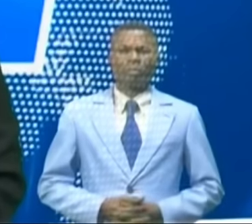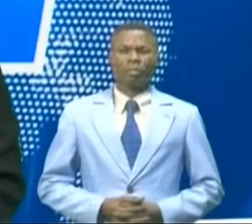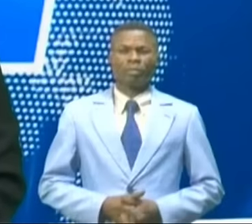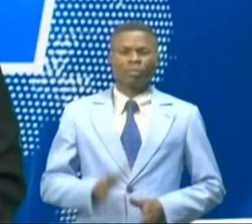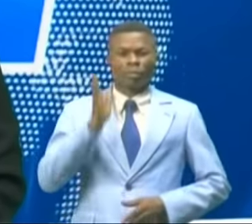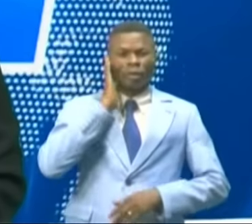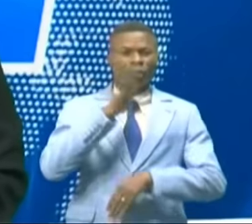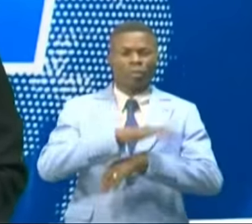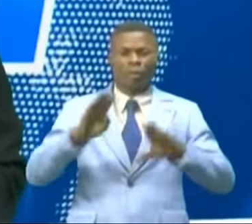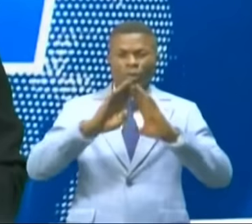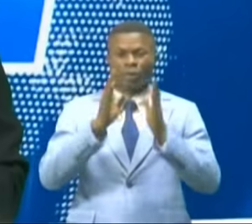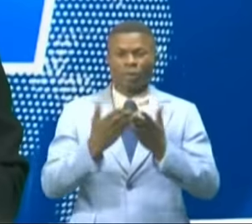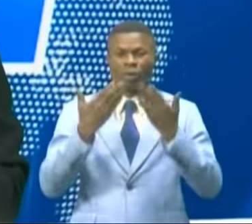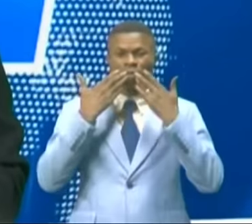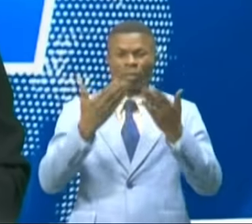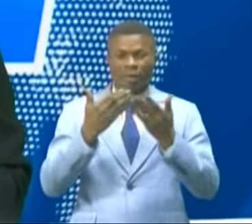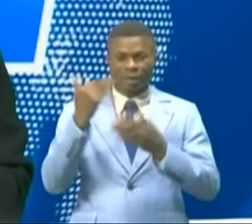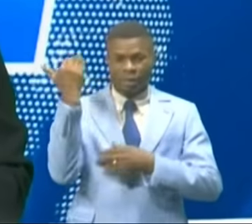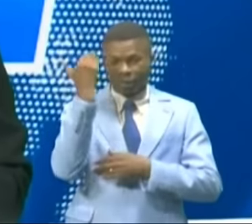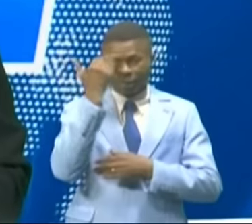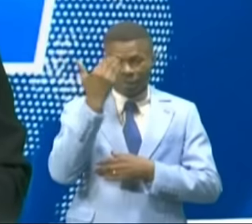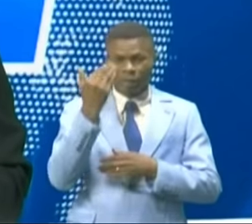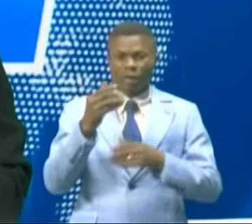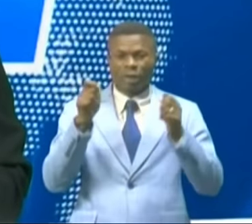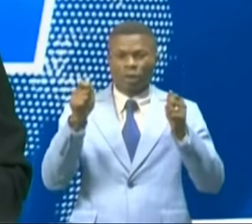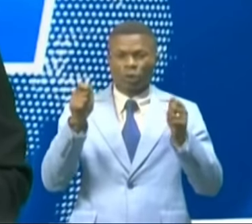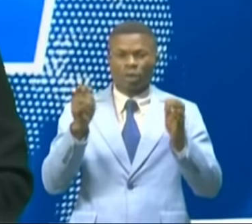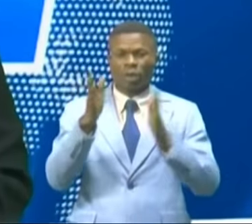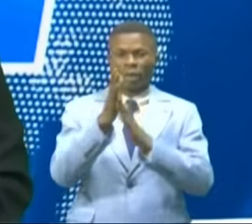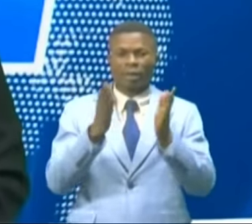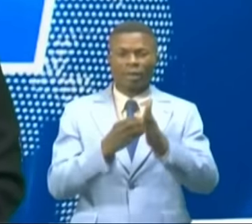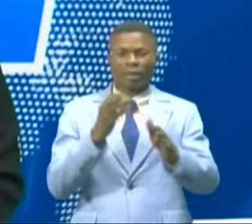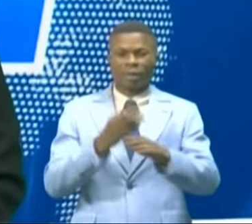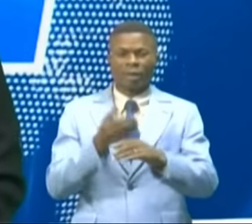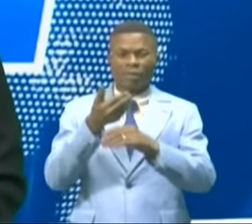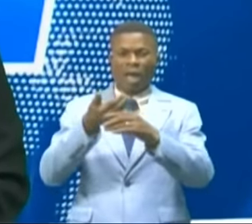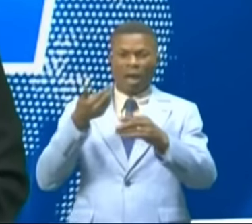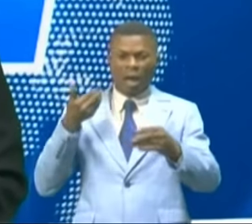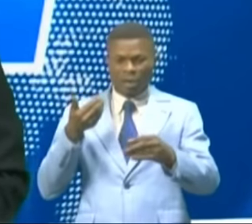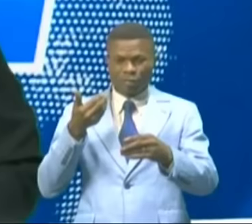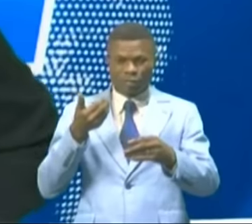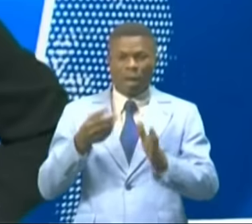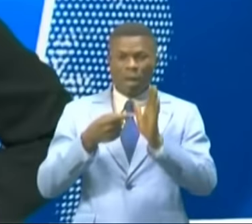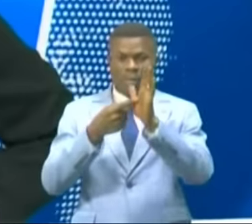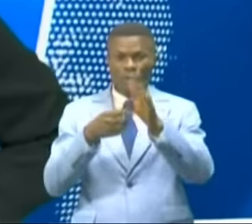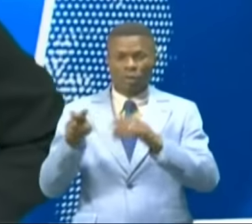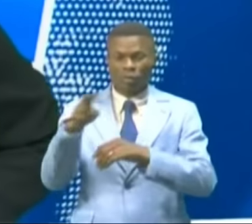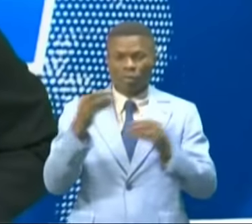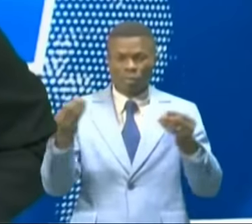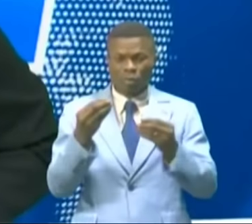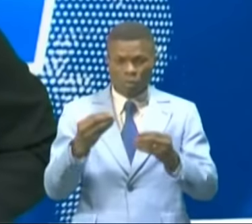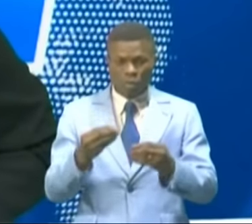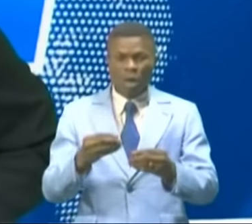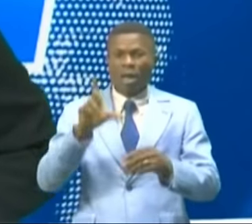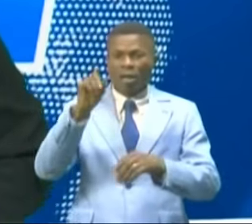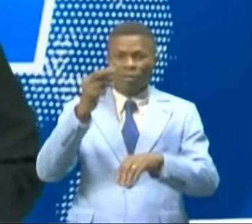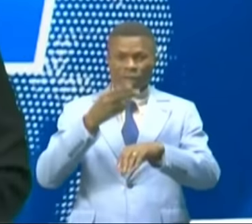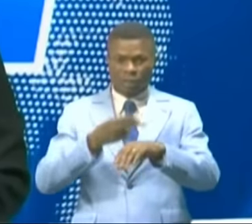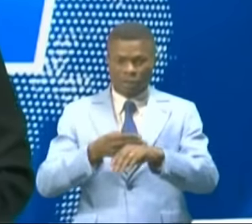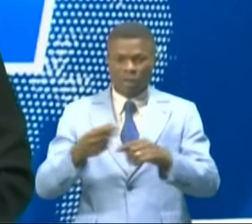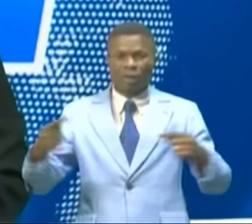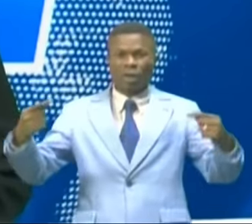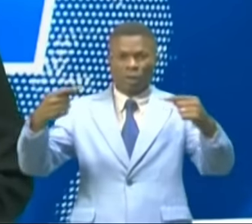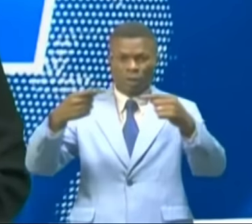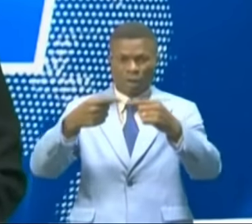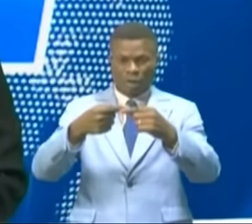Bonsoir à tous et bienvenue à ce journal des 19h et calé des 30 minutes suite à la retransmission à 20h heure de Kinshasa